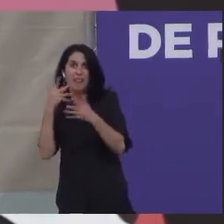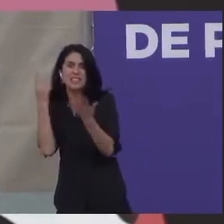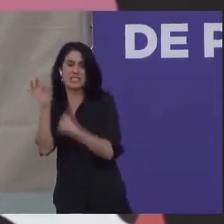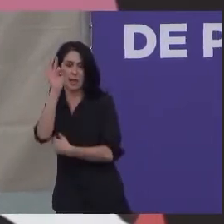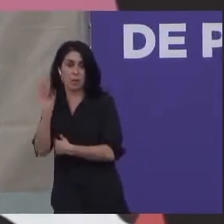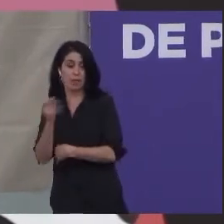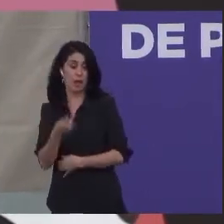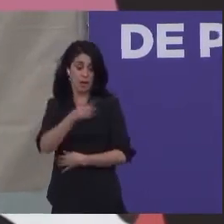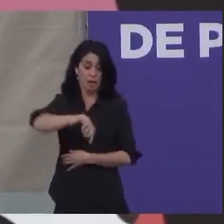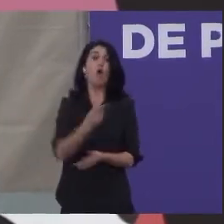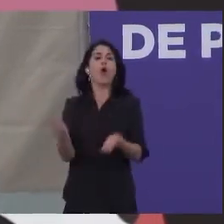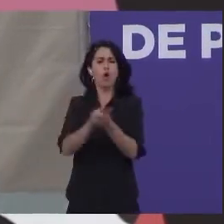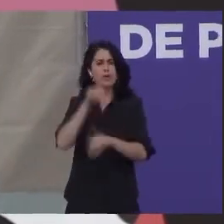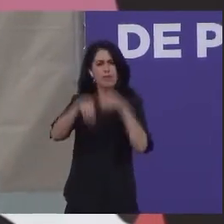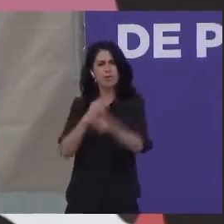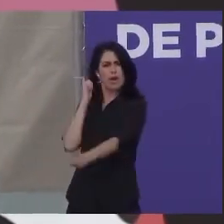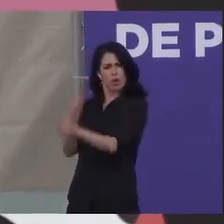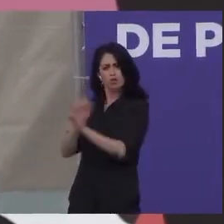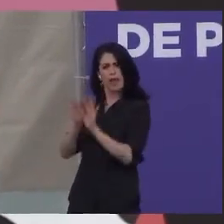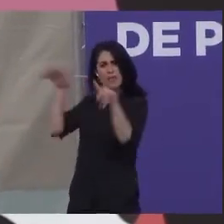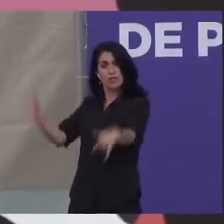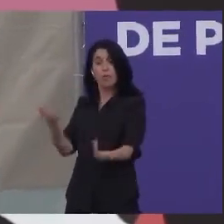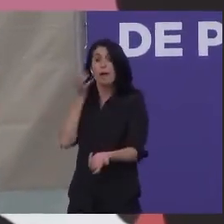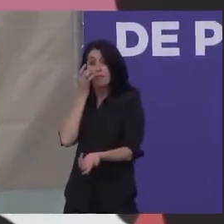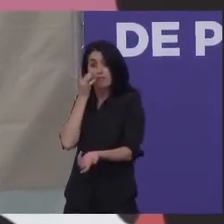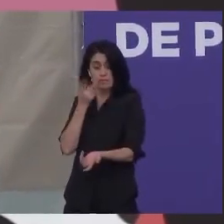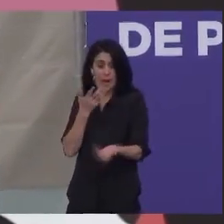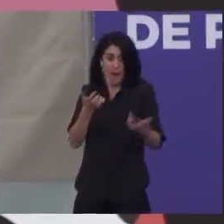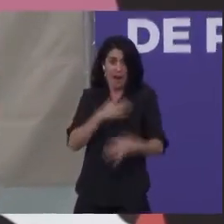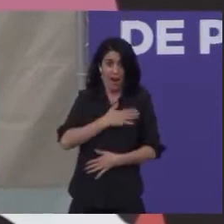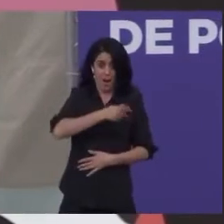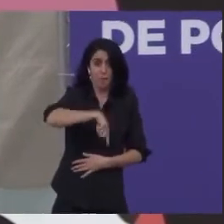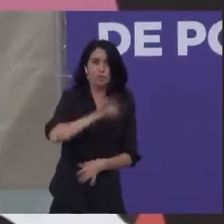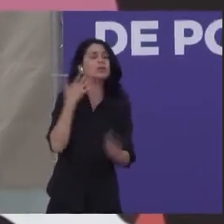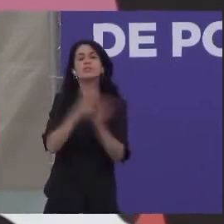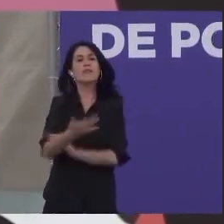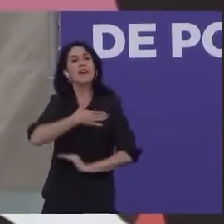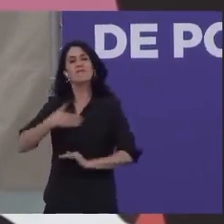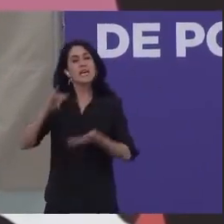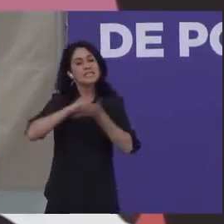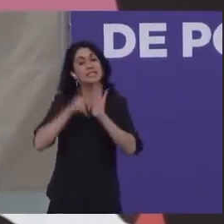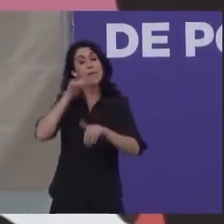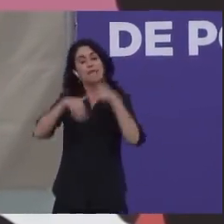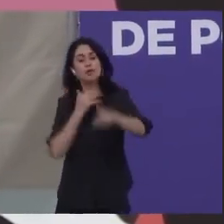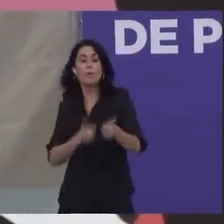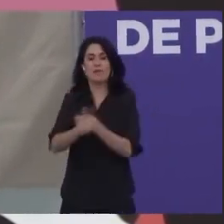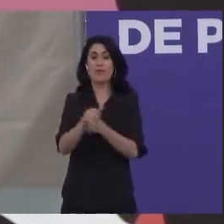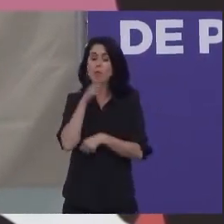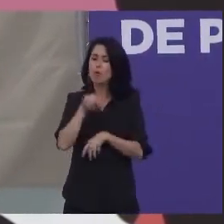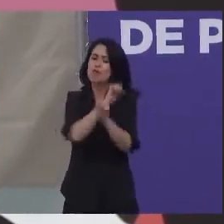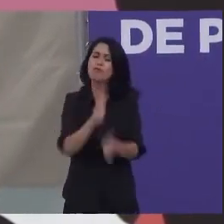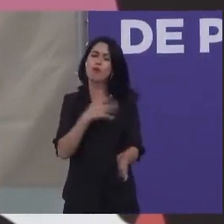Valencià tornarem a votar en contra del d'esborda. Per això, proposem aplicar sistemàticament sistemes de vot preferencials perquè són els més